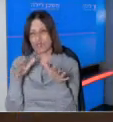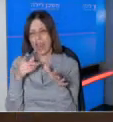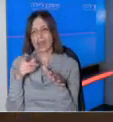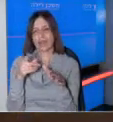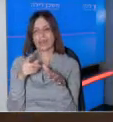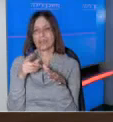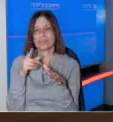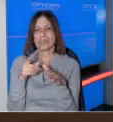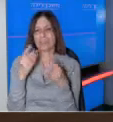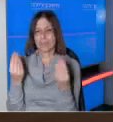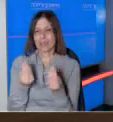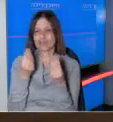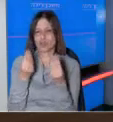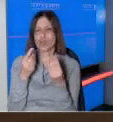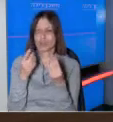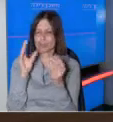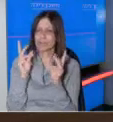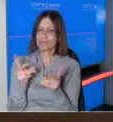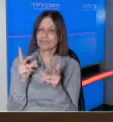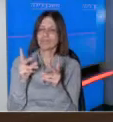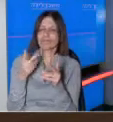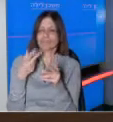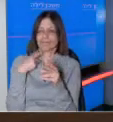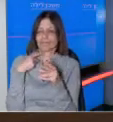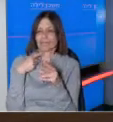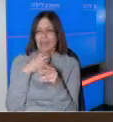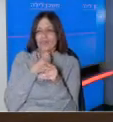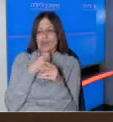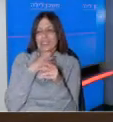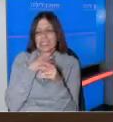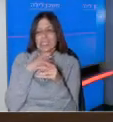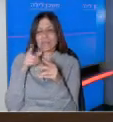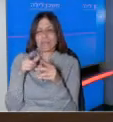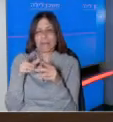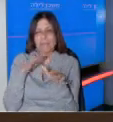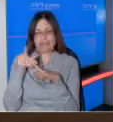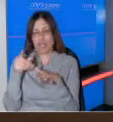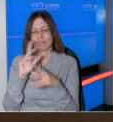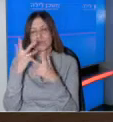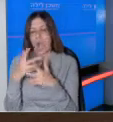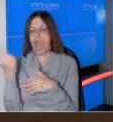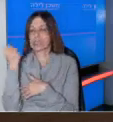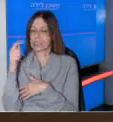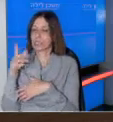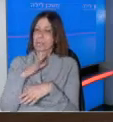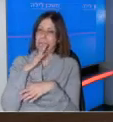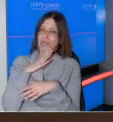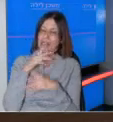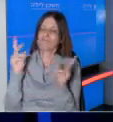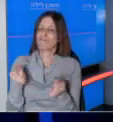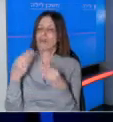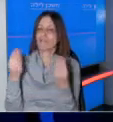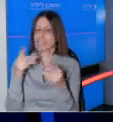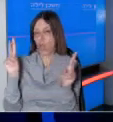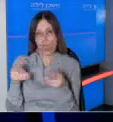אומר, זה משהו... בגרון. בגרון, בדיוק, בצורה מאוד מאוד חזקה, זה משהו שהוא מאוד מאוד בעייתי, והדבר הזה לא יכול